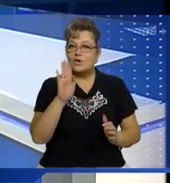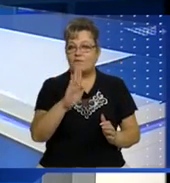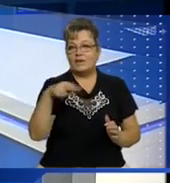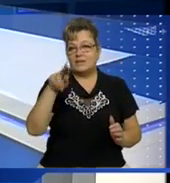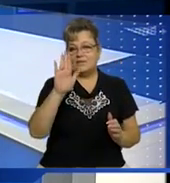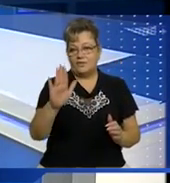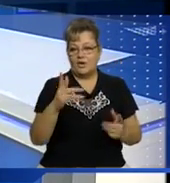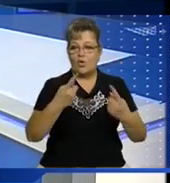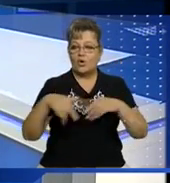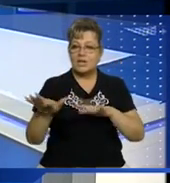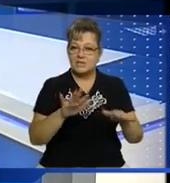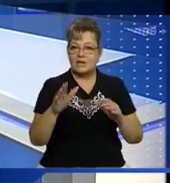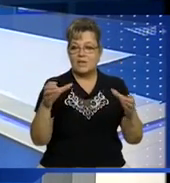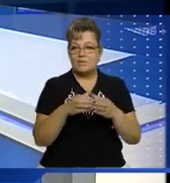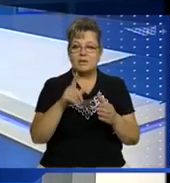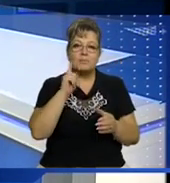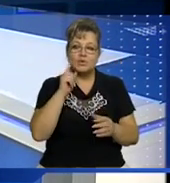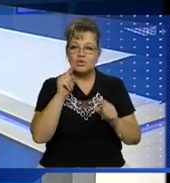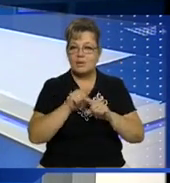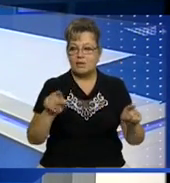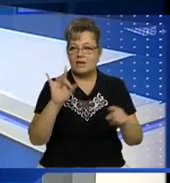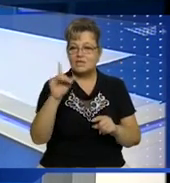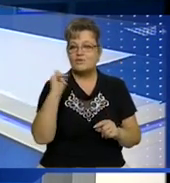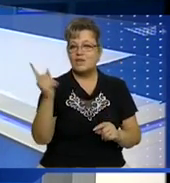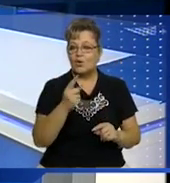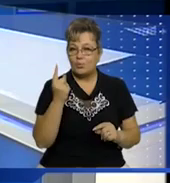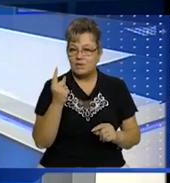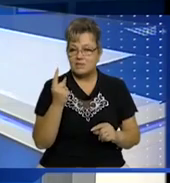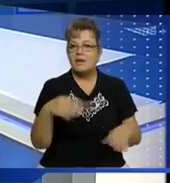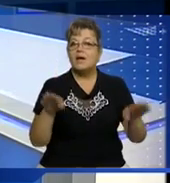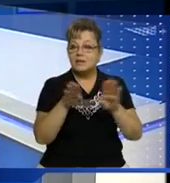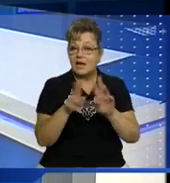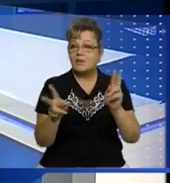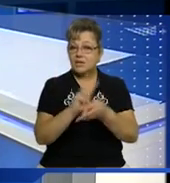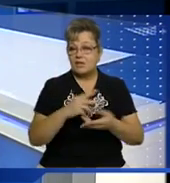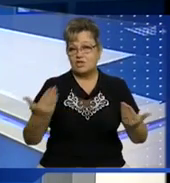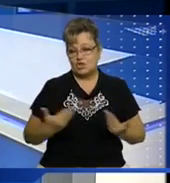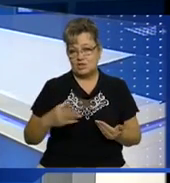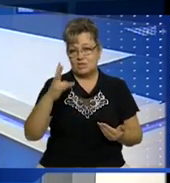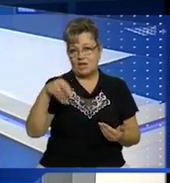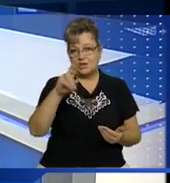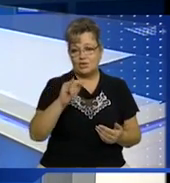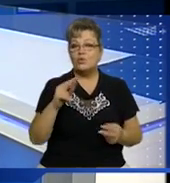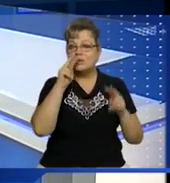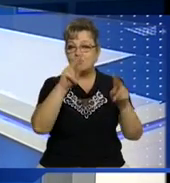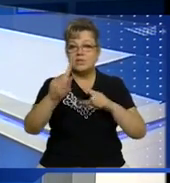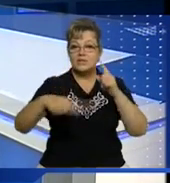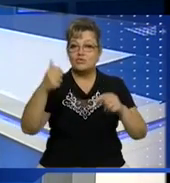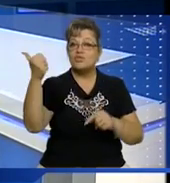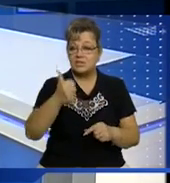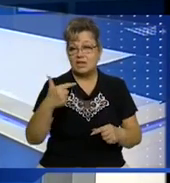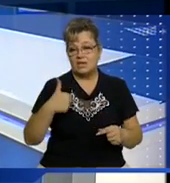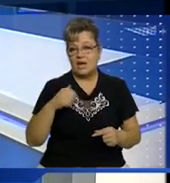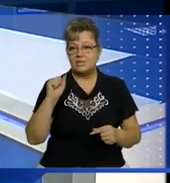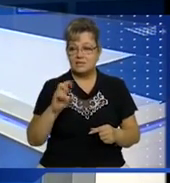ВДВ. Организатор акции – Комитет по молодежной политике Ростовской области. Так менялась жизнь на Дону. Наблюдаем за следующей неделей. Я,